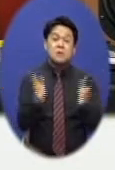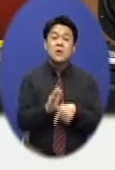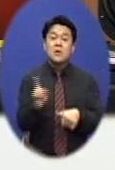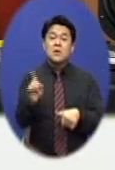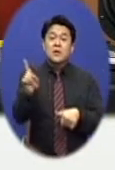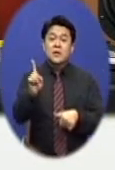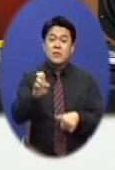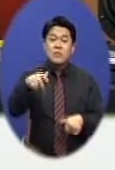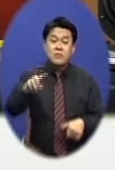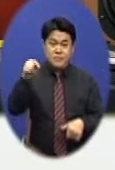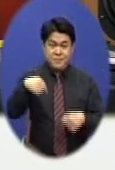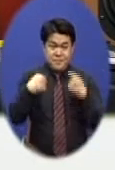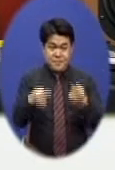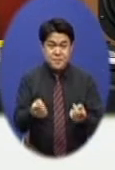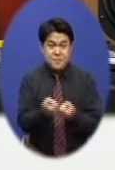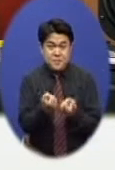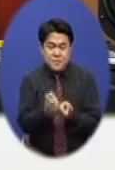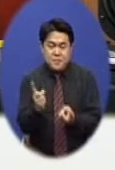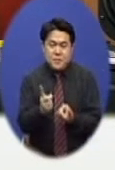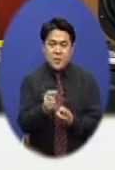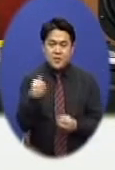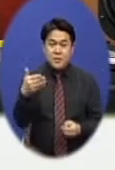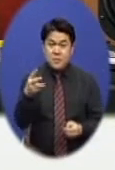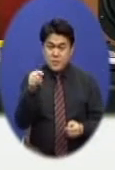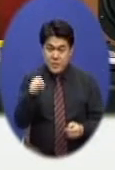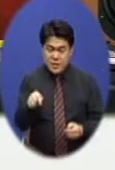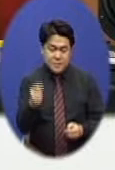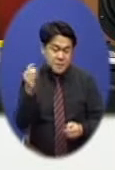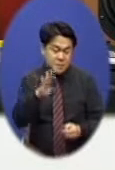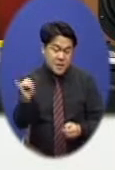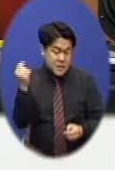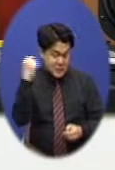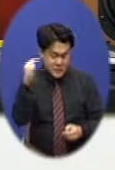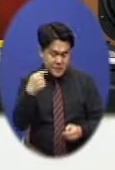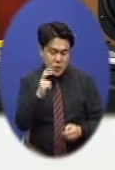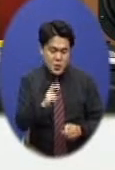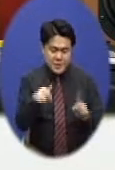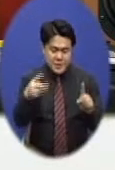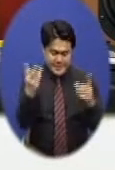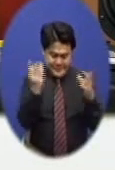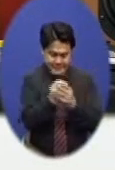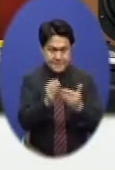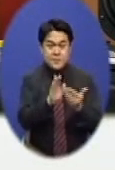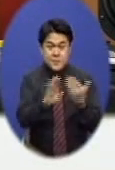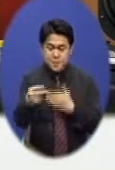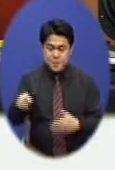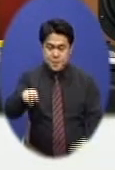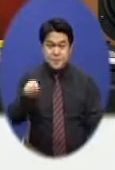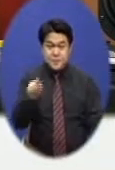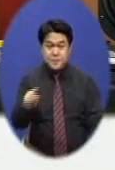되는데요. 네. 이 소리가 나면은 노래를 일절까지 부르신 후에 우물정자를 누르시고 확인 후에